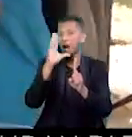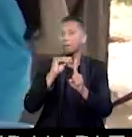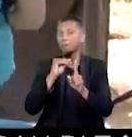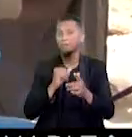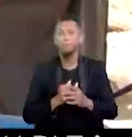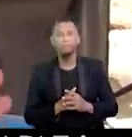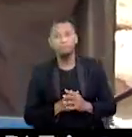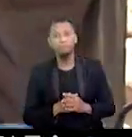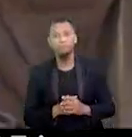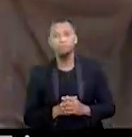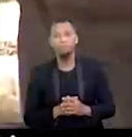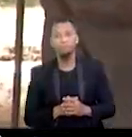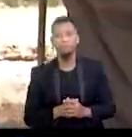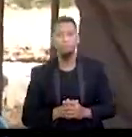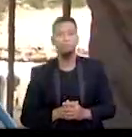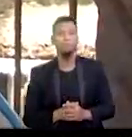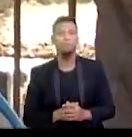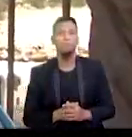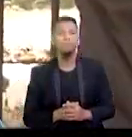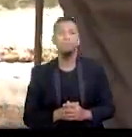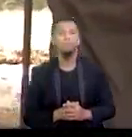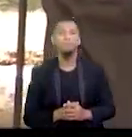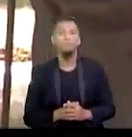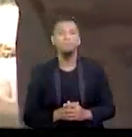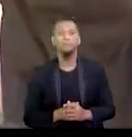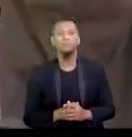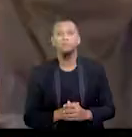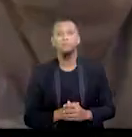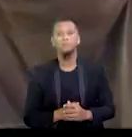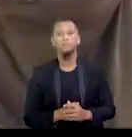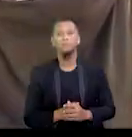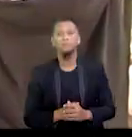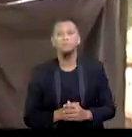Dari Jakarta, saya Aya Nufus, berserta juru kamera Ilham Ilyas, iNews melaporkan.